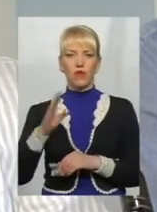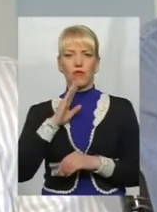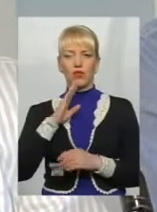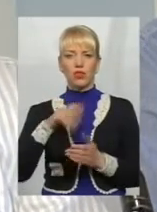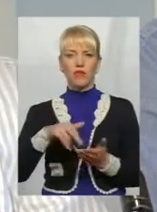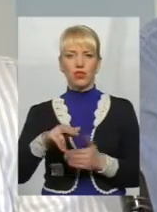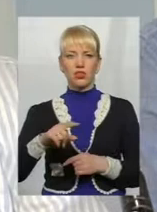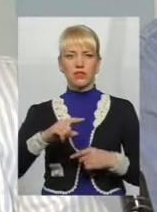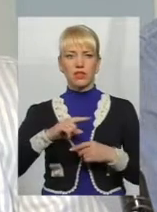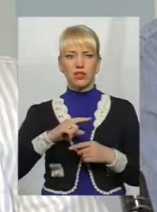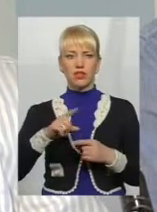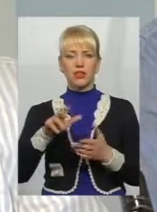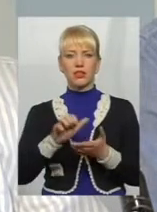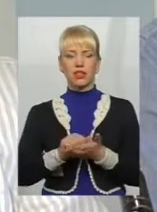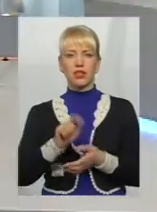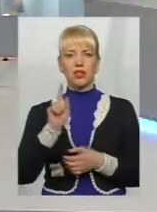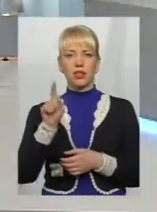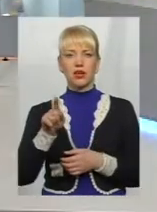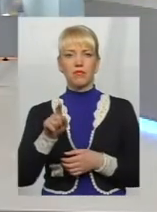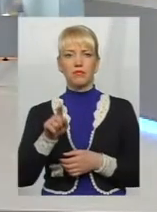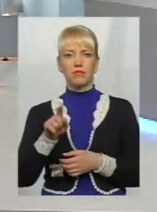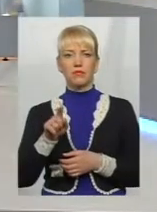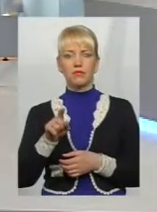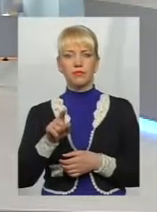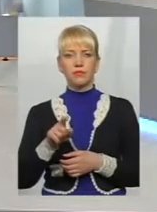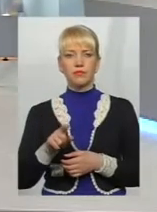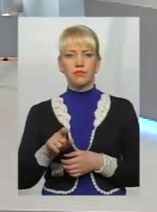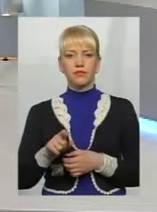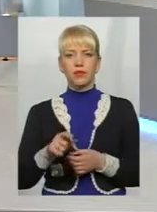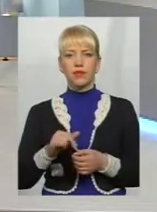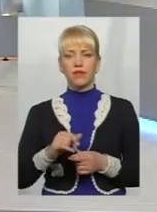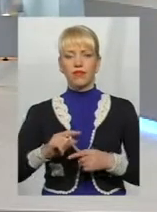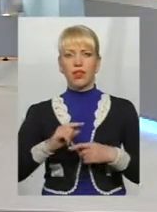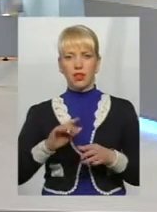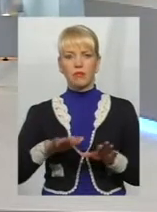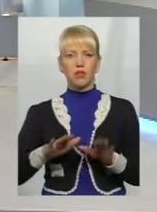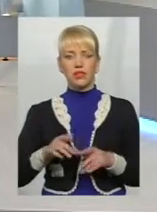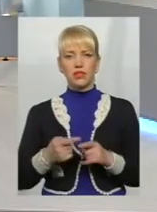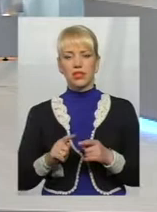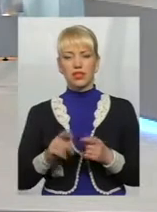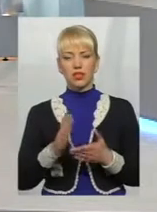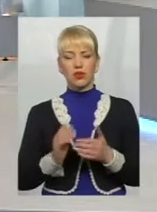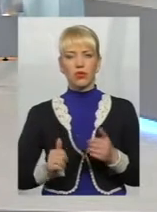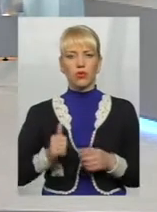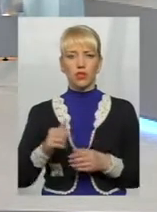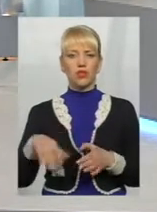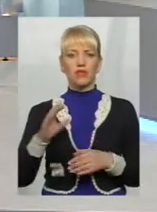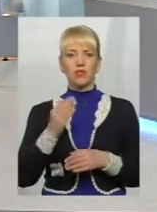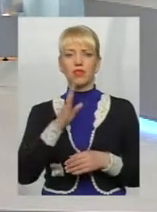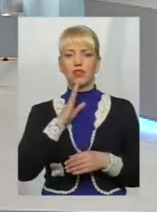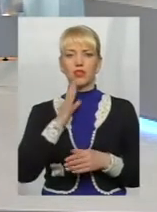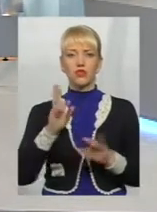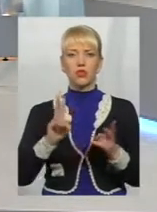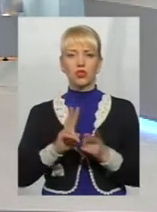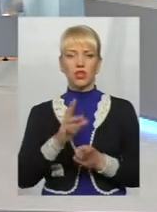вийшла в фінал і зайняла там почесне місце в фіналі. Це є наша гордість, ми її всі зустрічали, всі раділи